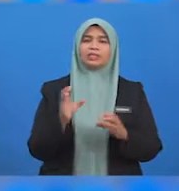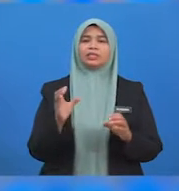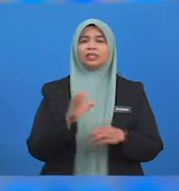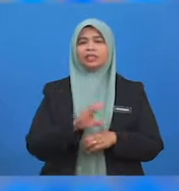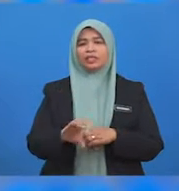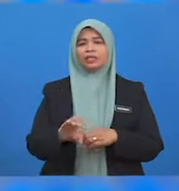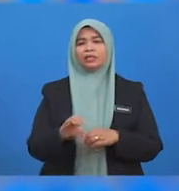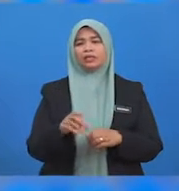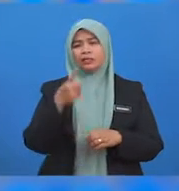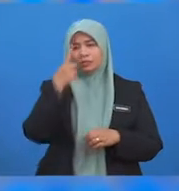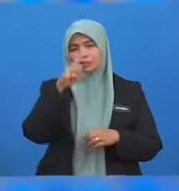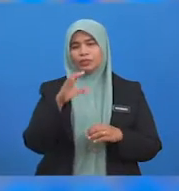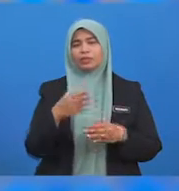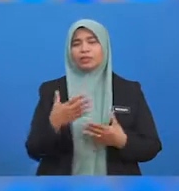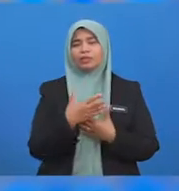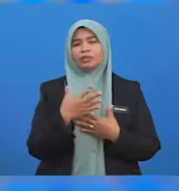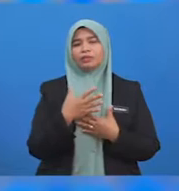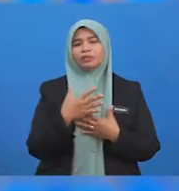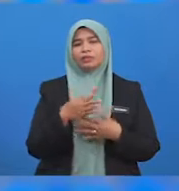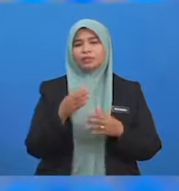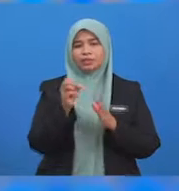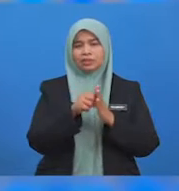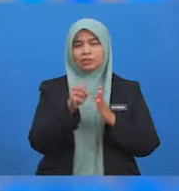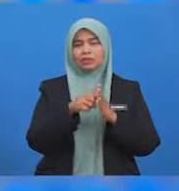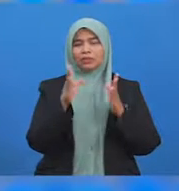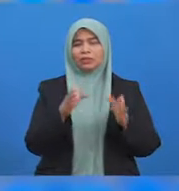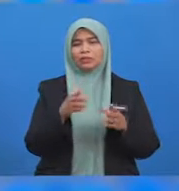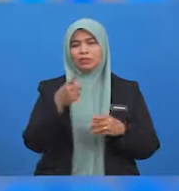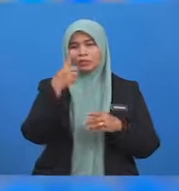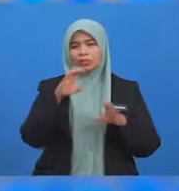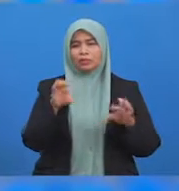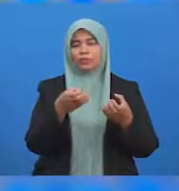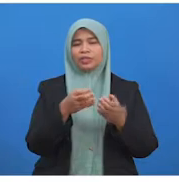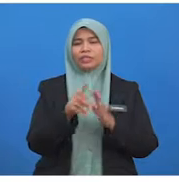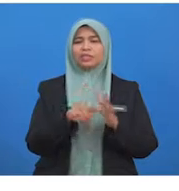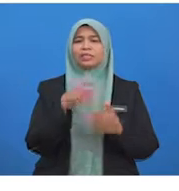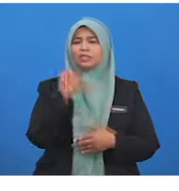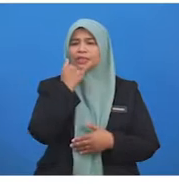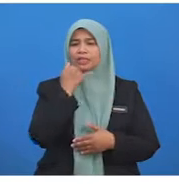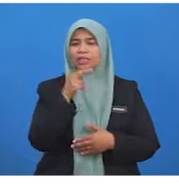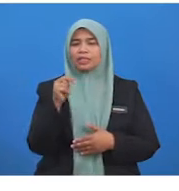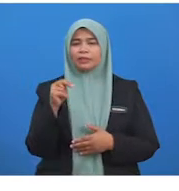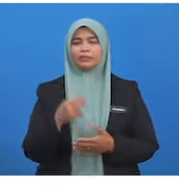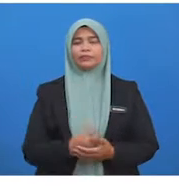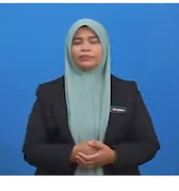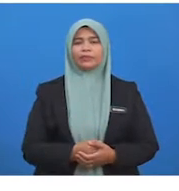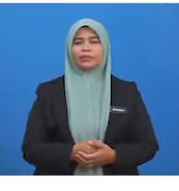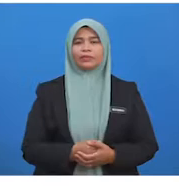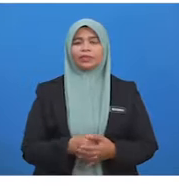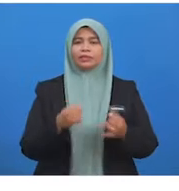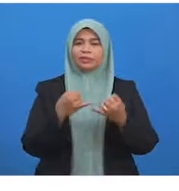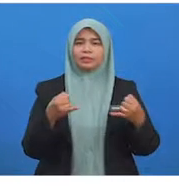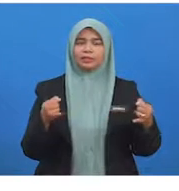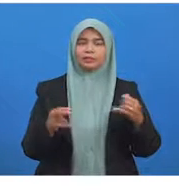kesalahan. Jenis-jenis hukuman takzir adalah seperti berikut. Pertama,